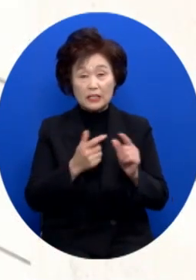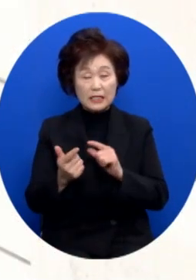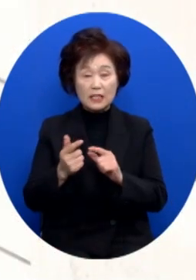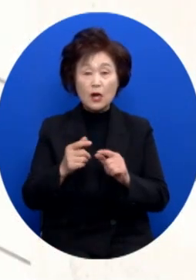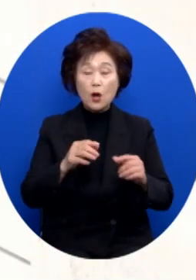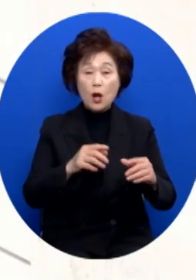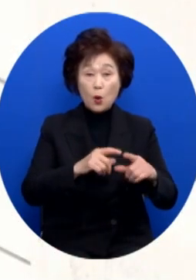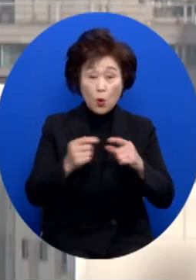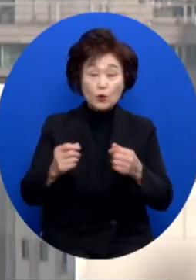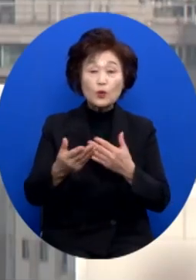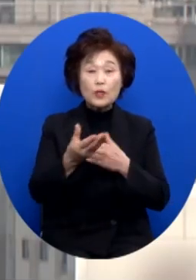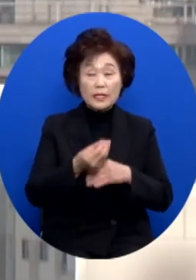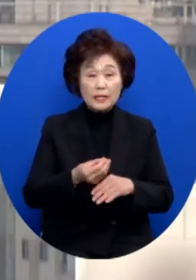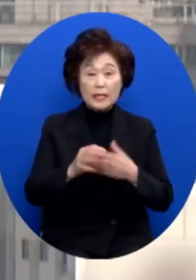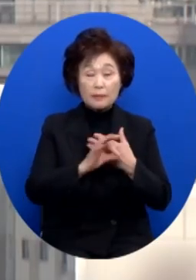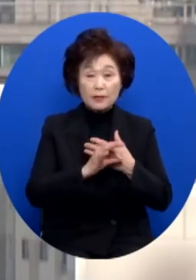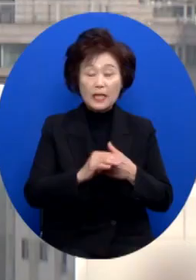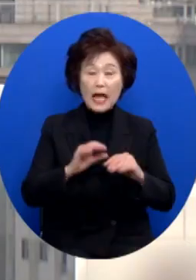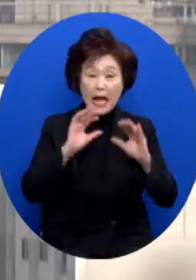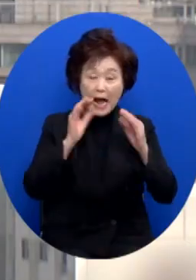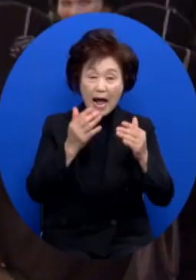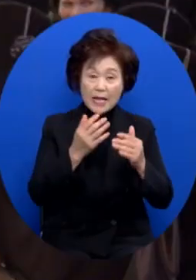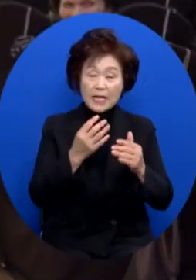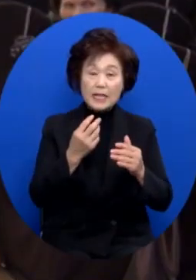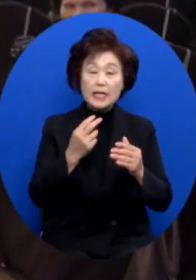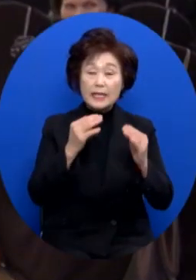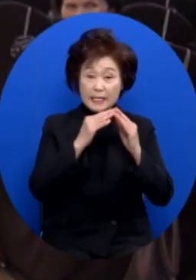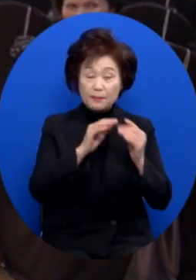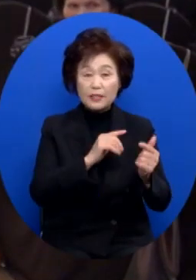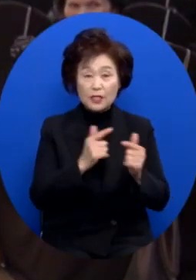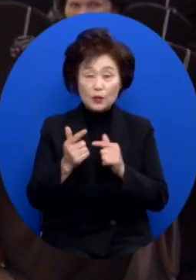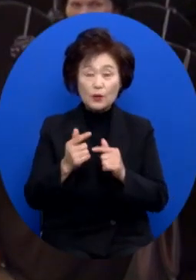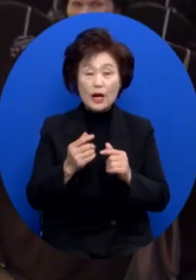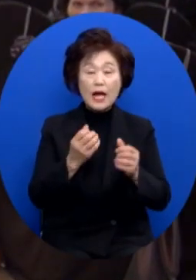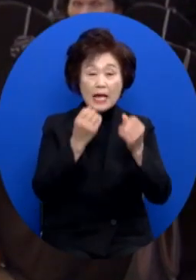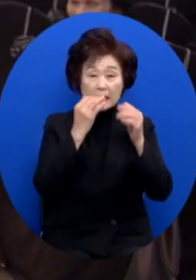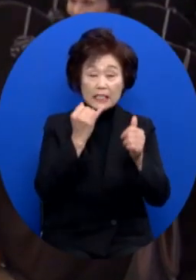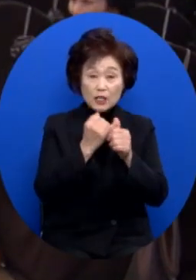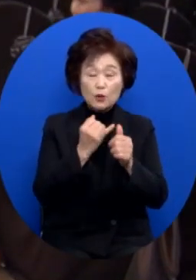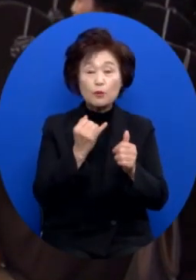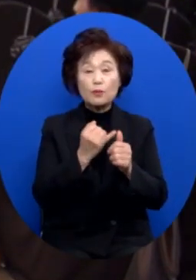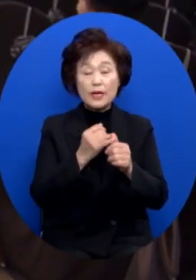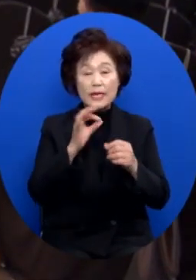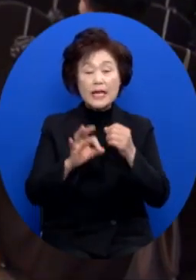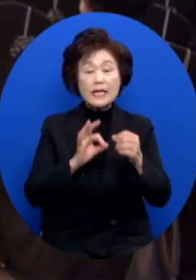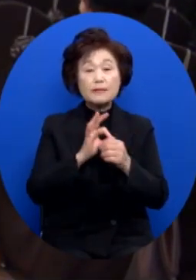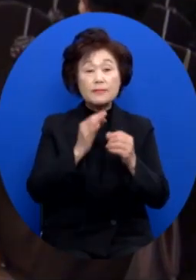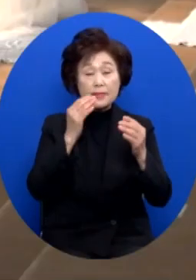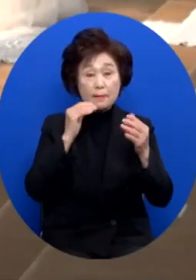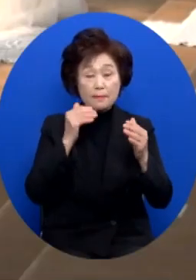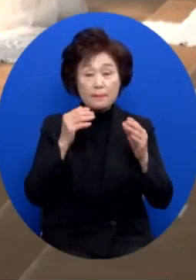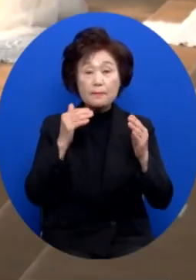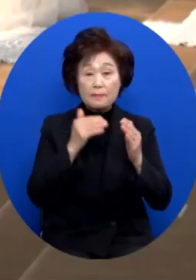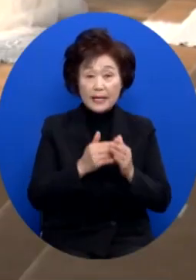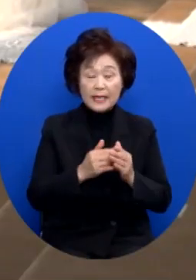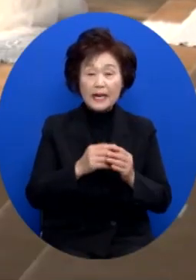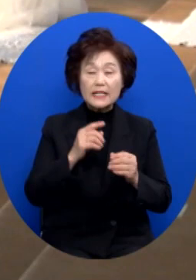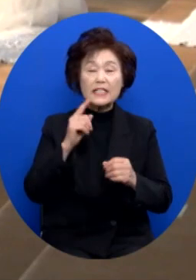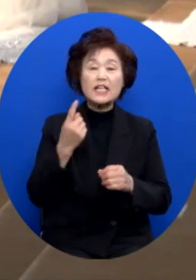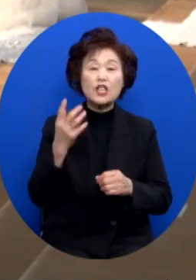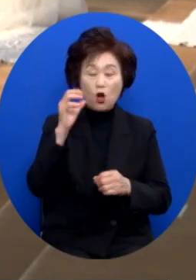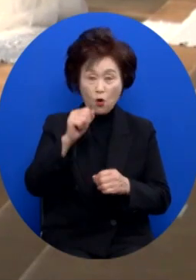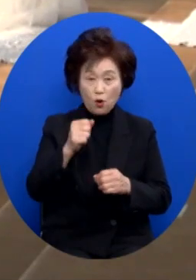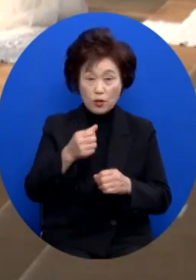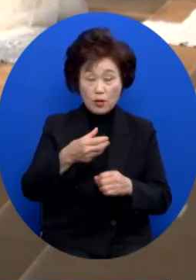공공임대로 주는 우리 아이 보듬 주택과 모든 신혼부부에게 10년 만기로 1억 원을 대출해 준 뒤 자녀